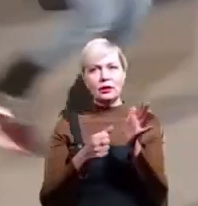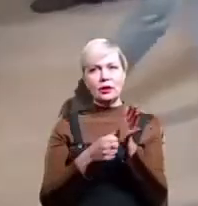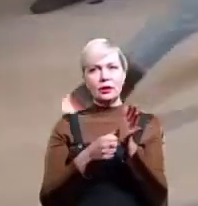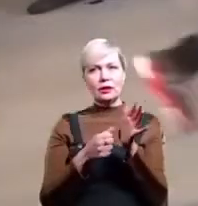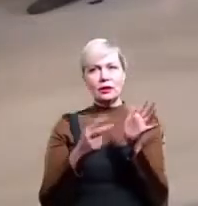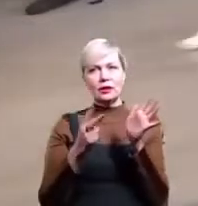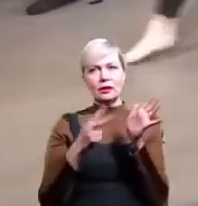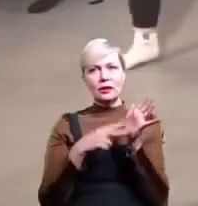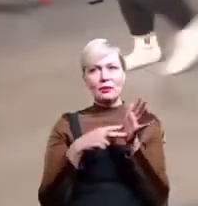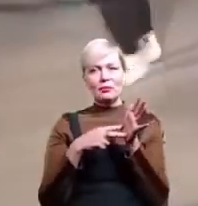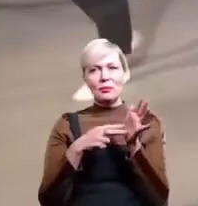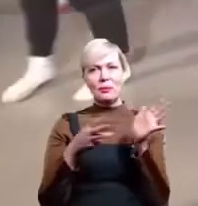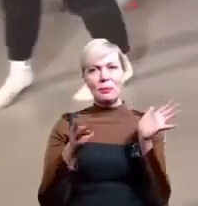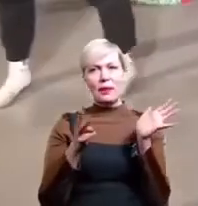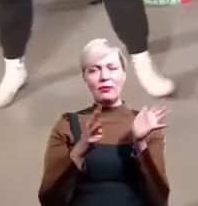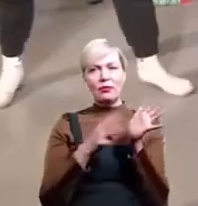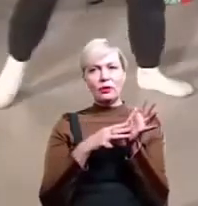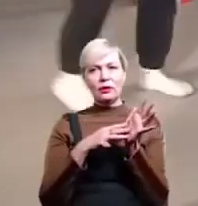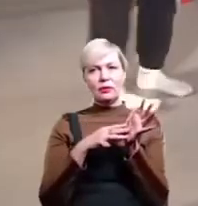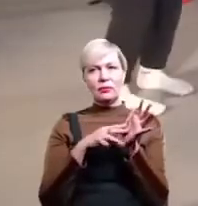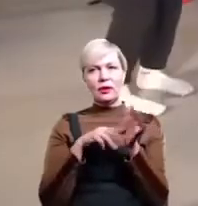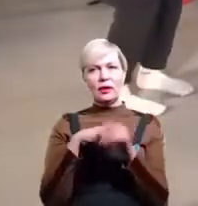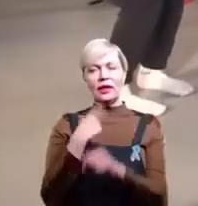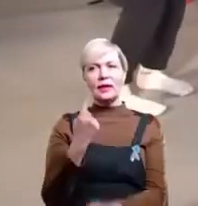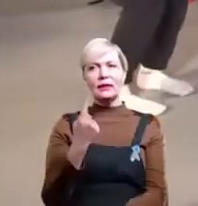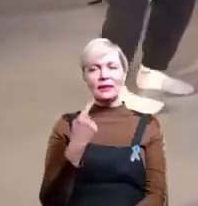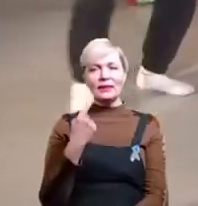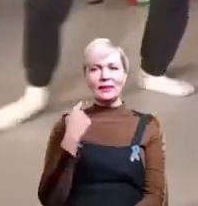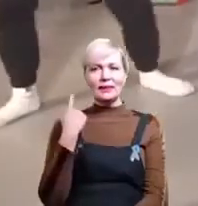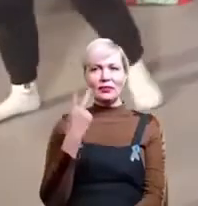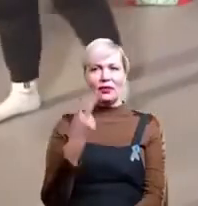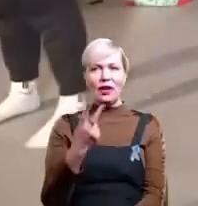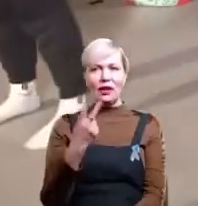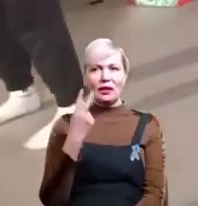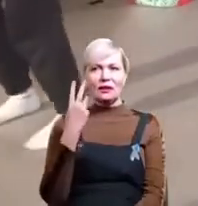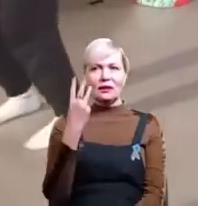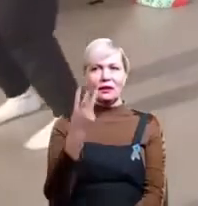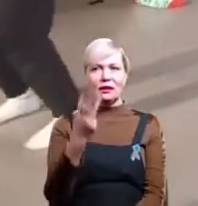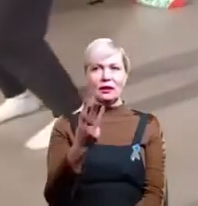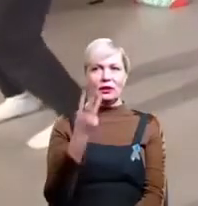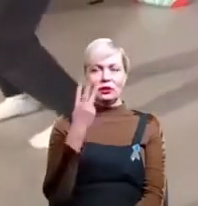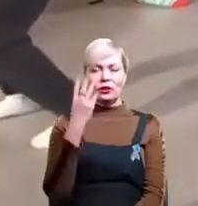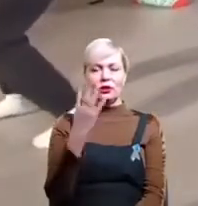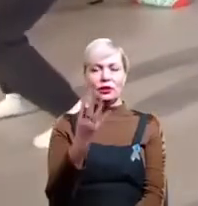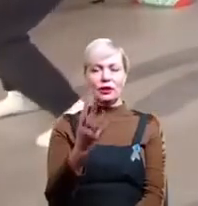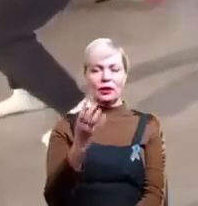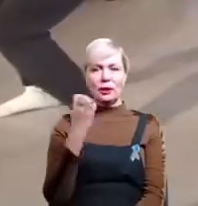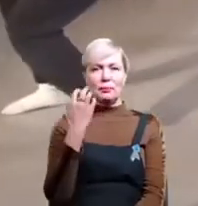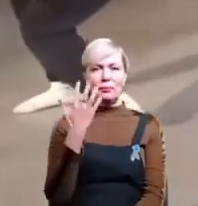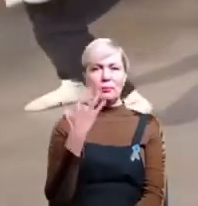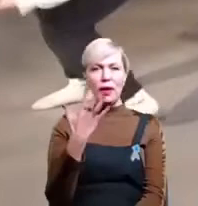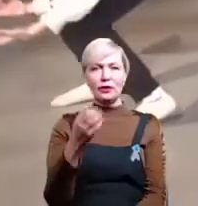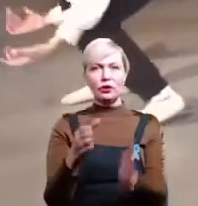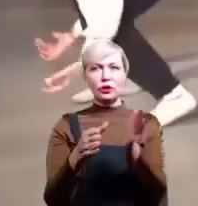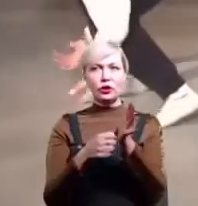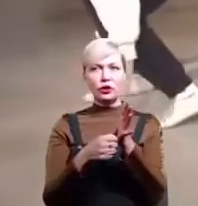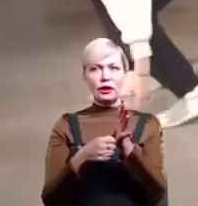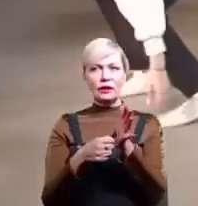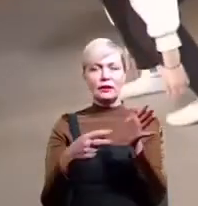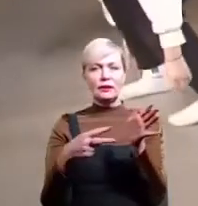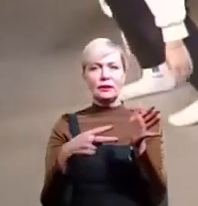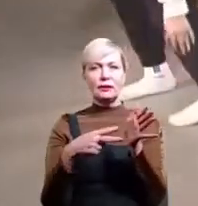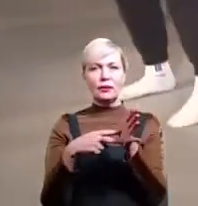шесть, семь, восемь. Раз, два, три, четыре, пять,